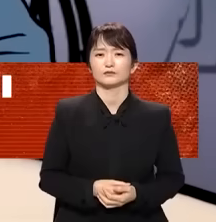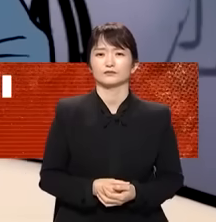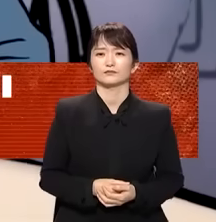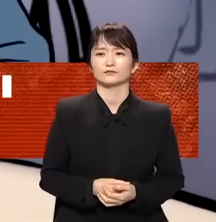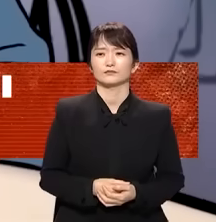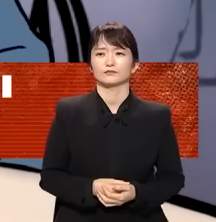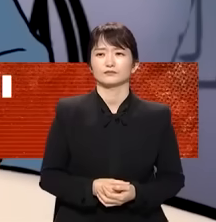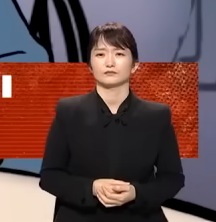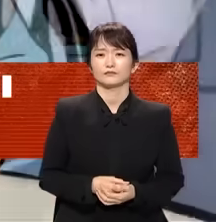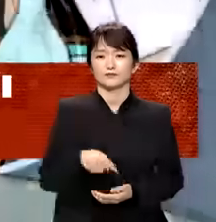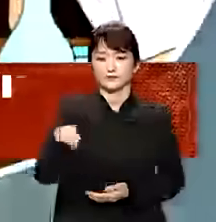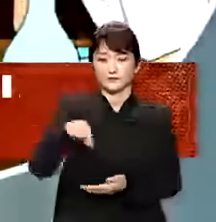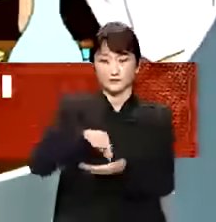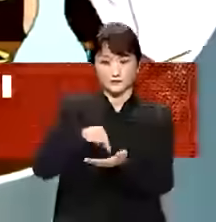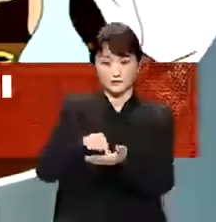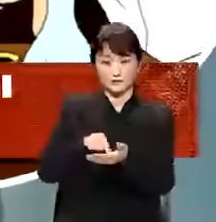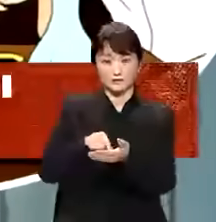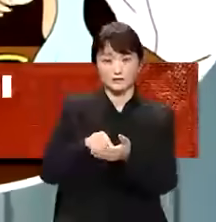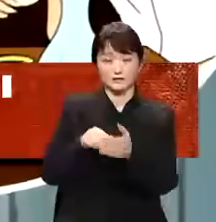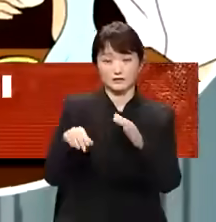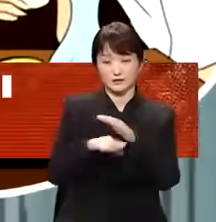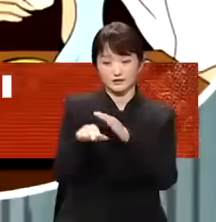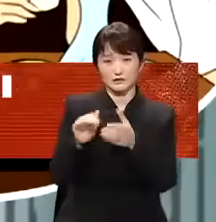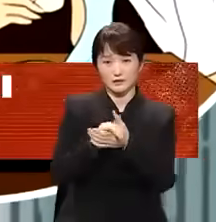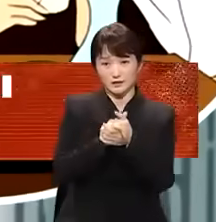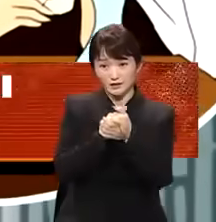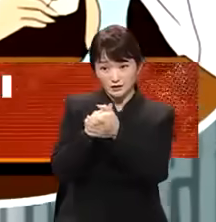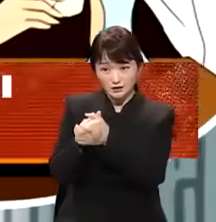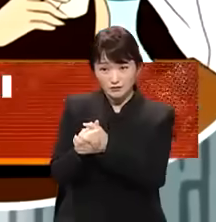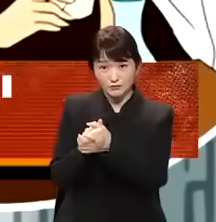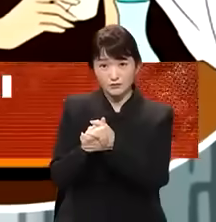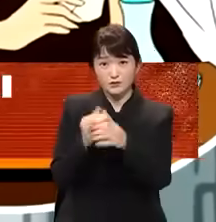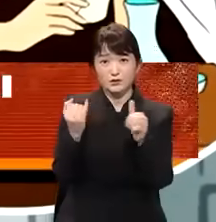뭐 가화만사성이나윤